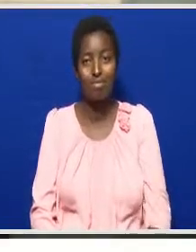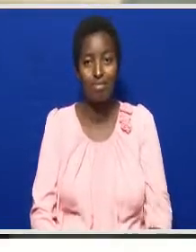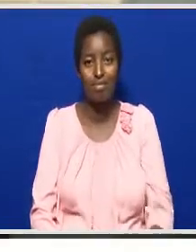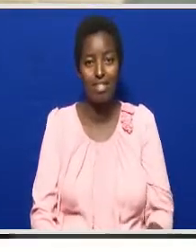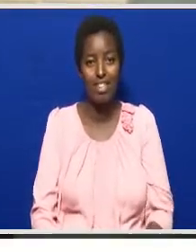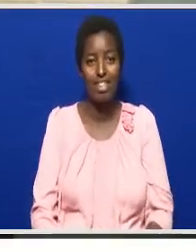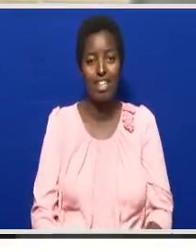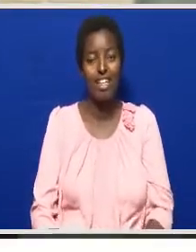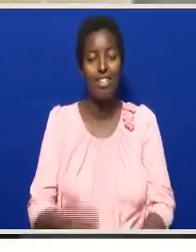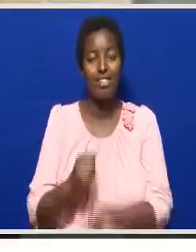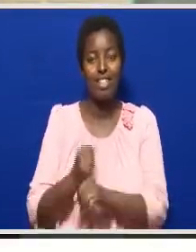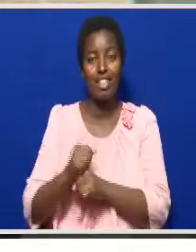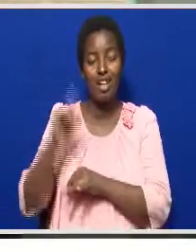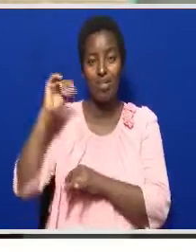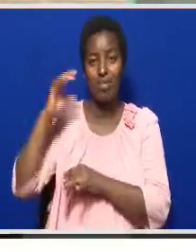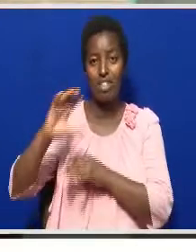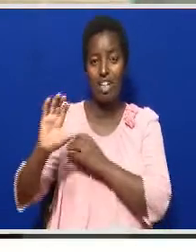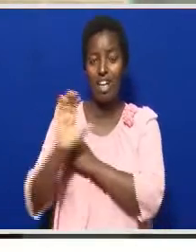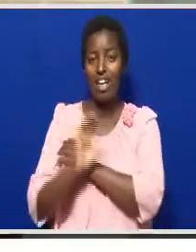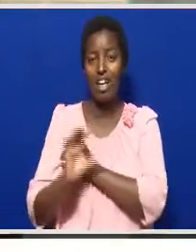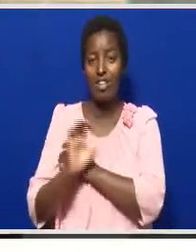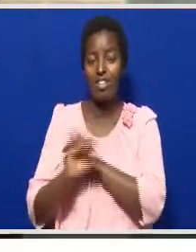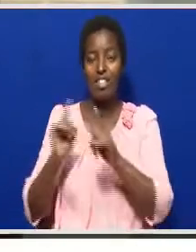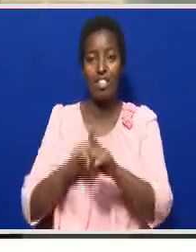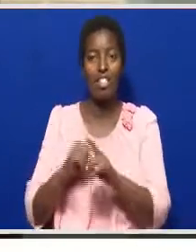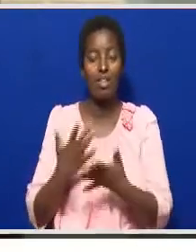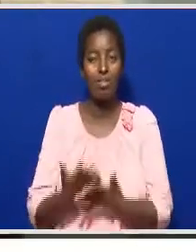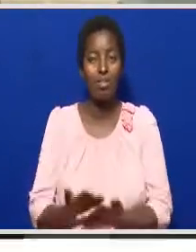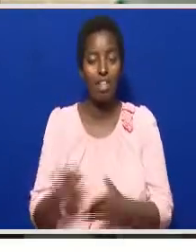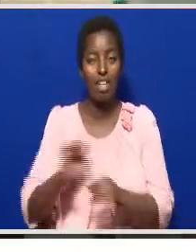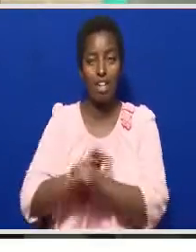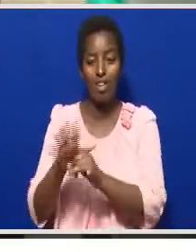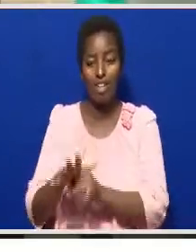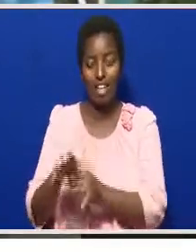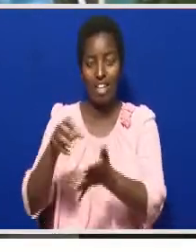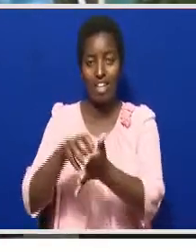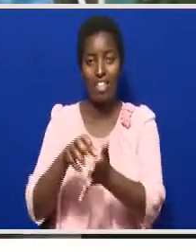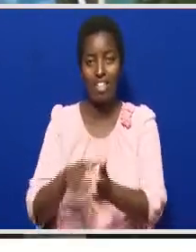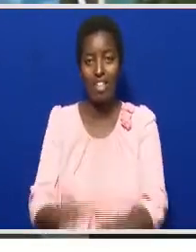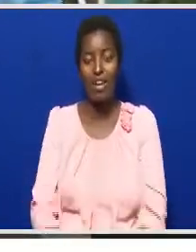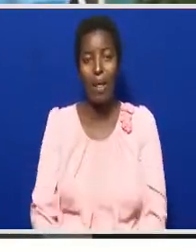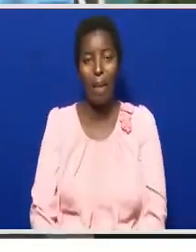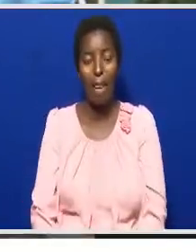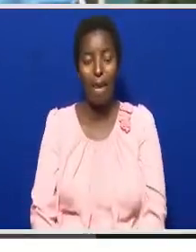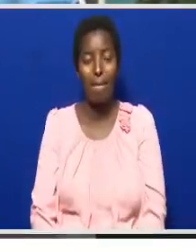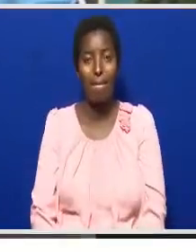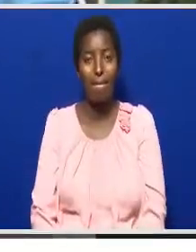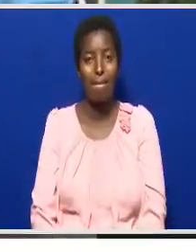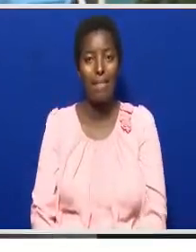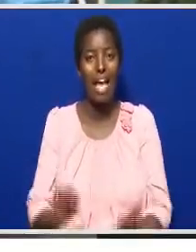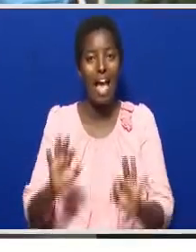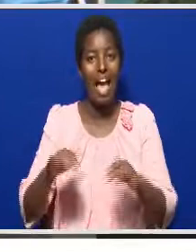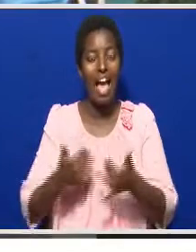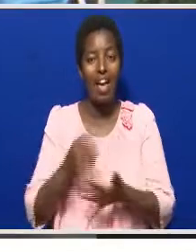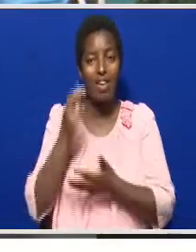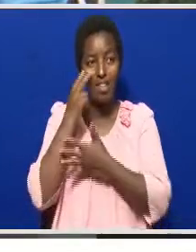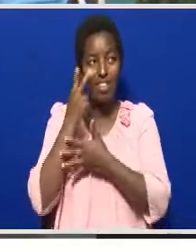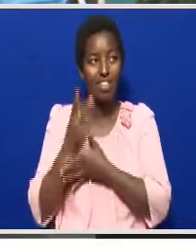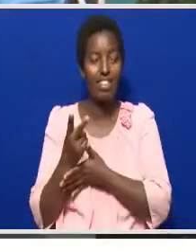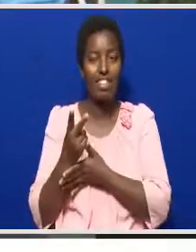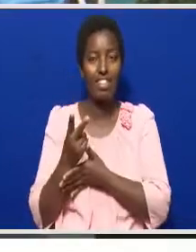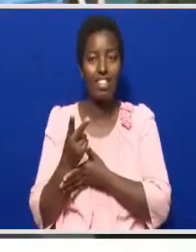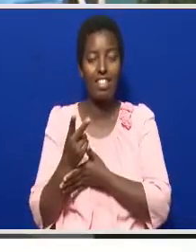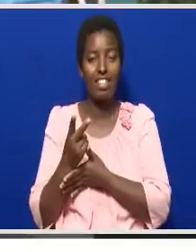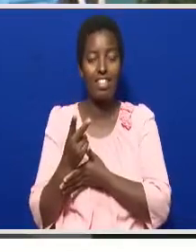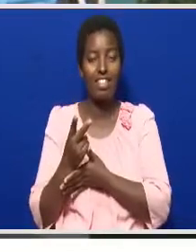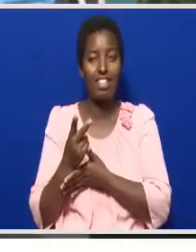where this year pop and colors missed due to COVID-19 pandemic. Na kama mnavyoona,